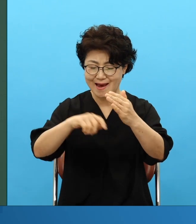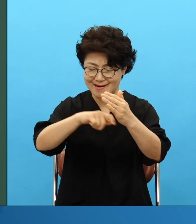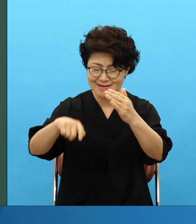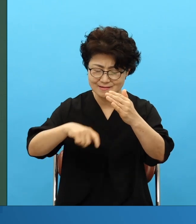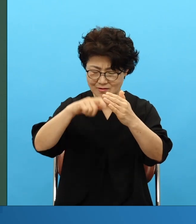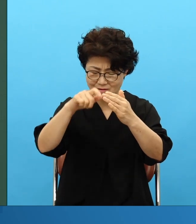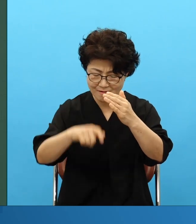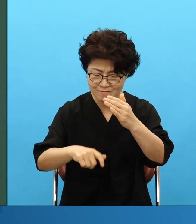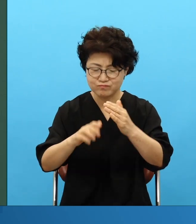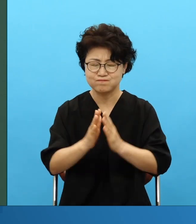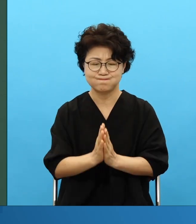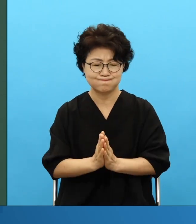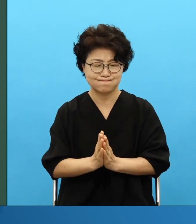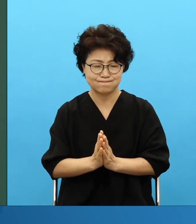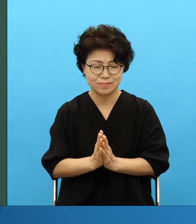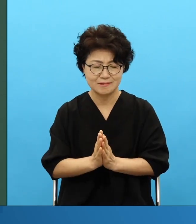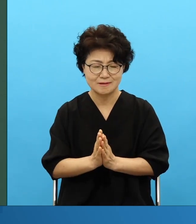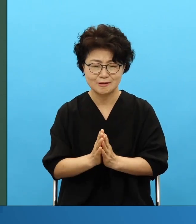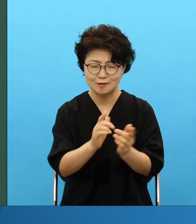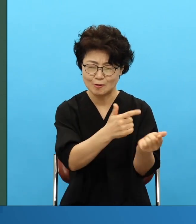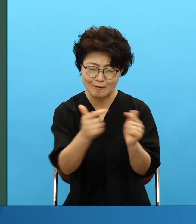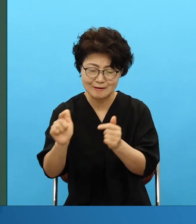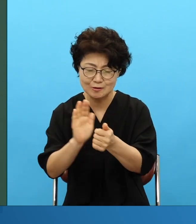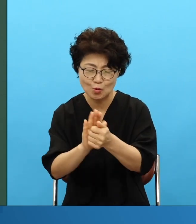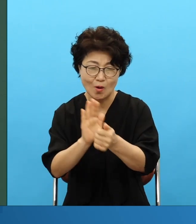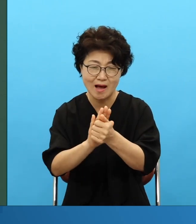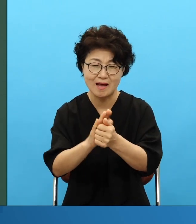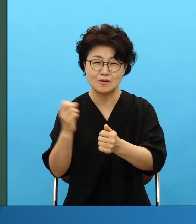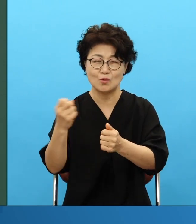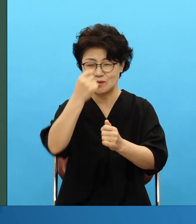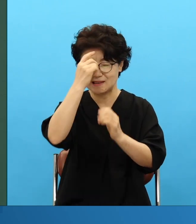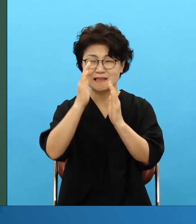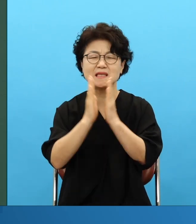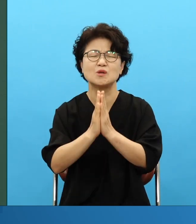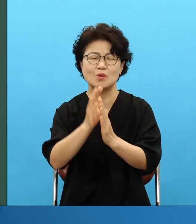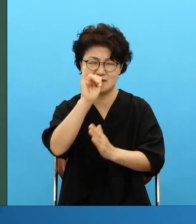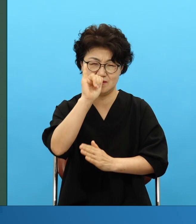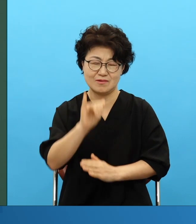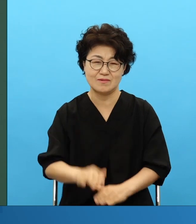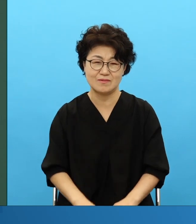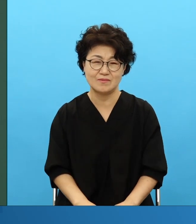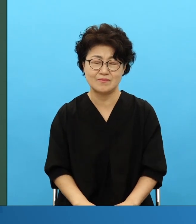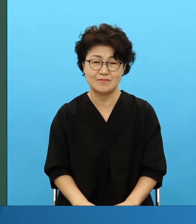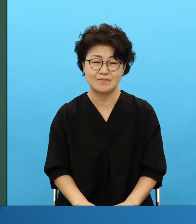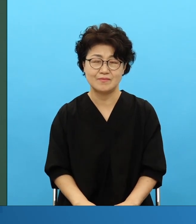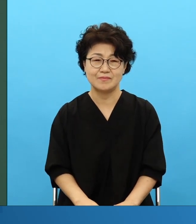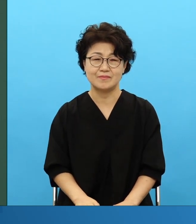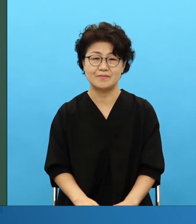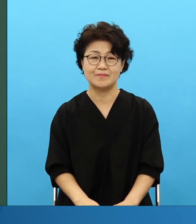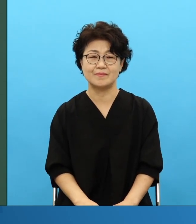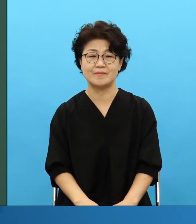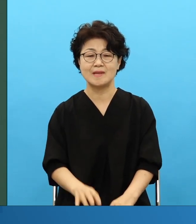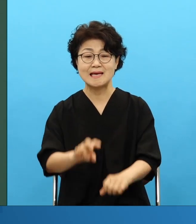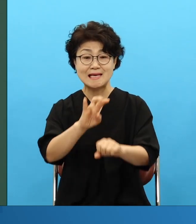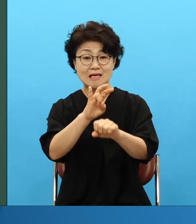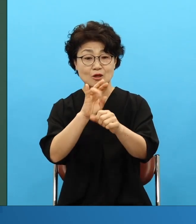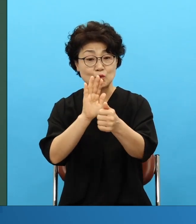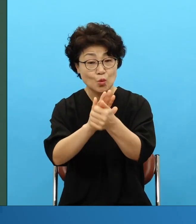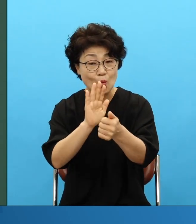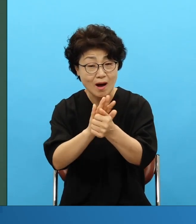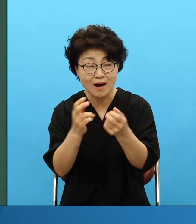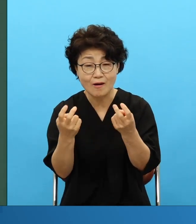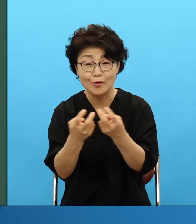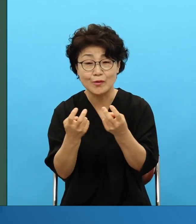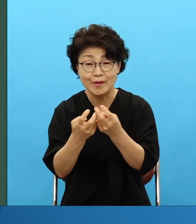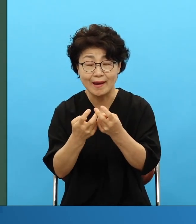the worship today. They must do counseling and important guidance in the church. 예, 어떻게 해주는 것이 24냐? And how do you